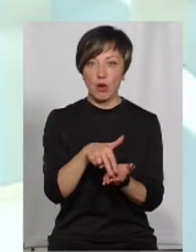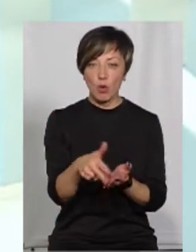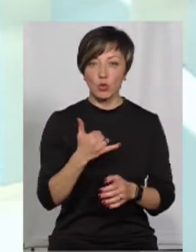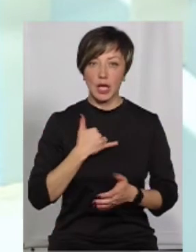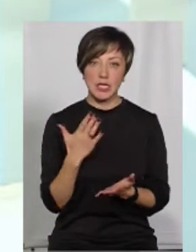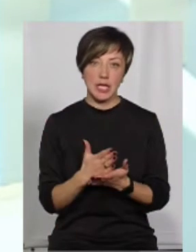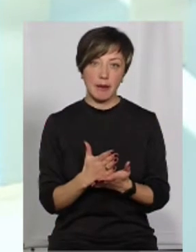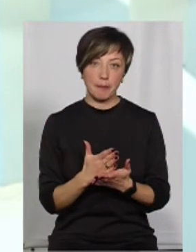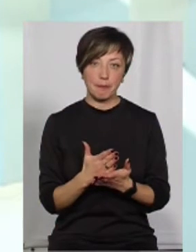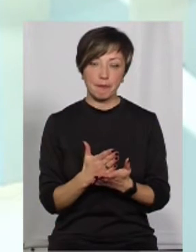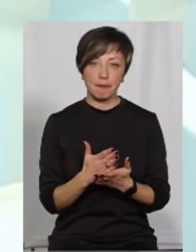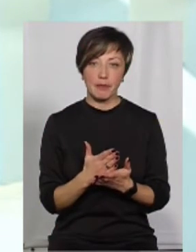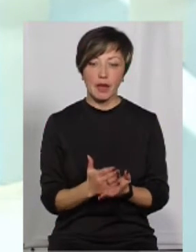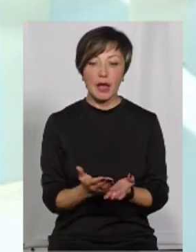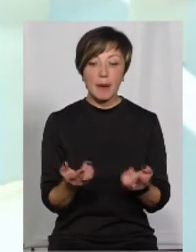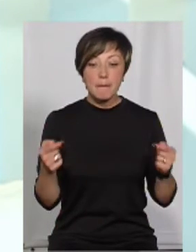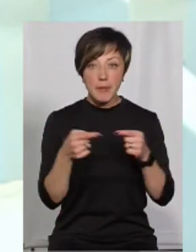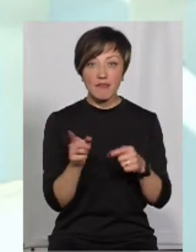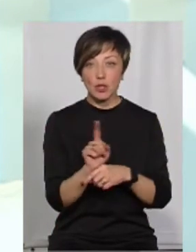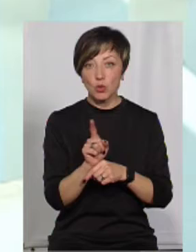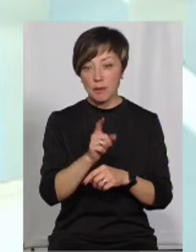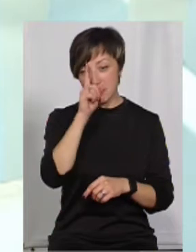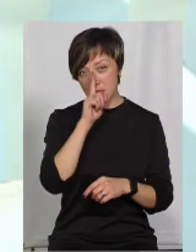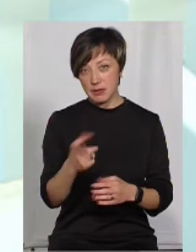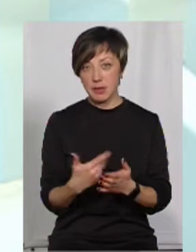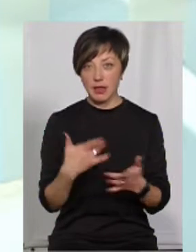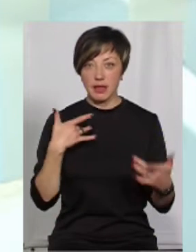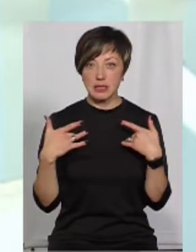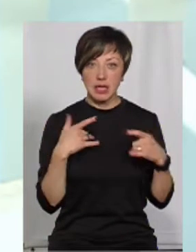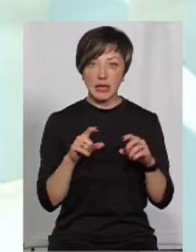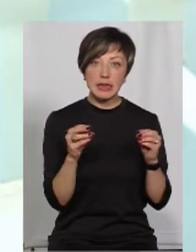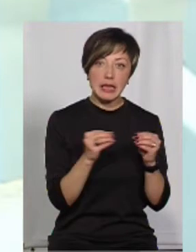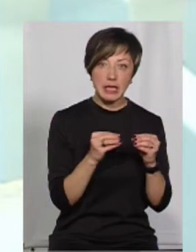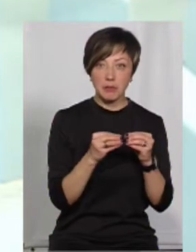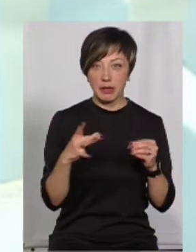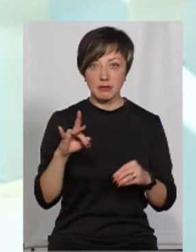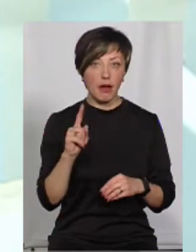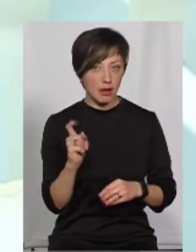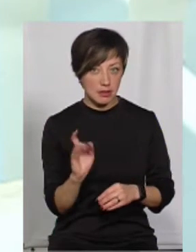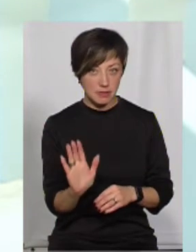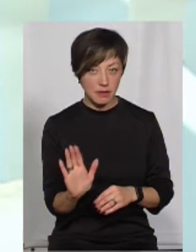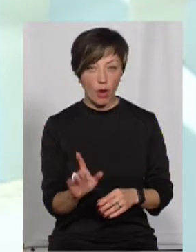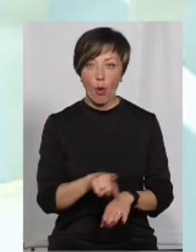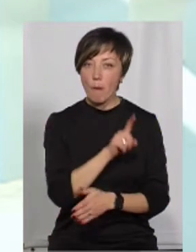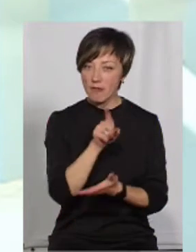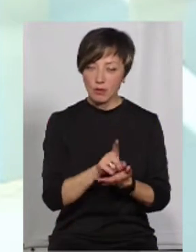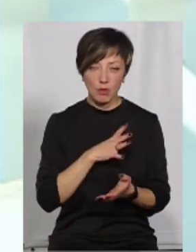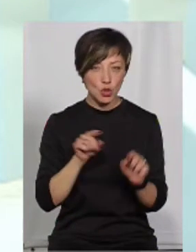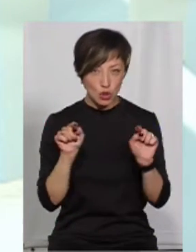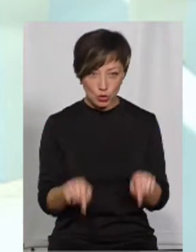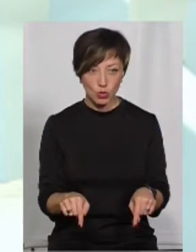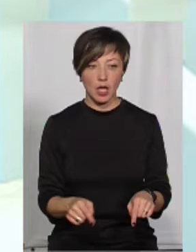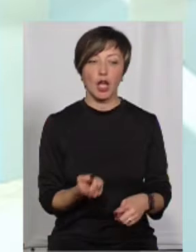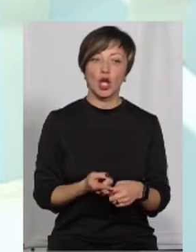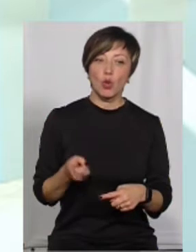нас є якісь певні норми, то в місяць він виходить на сцену там 10-15 разів. То обов'язково він має бути тут.